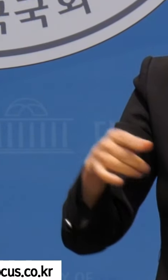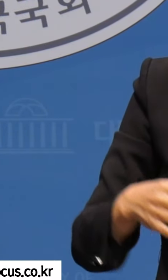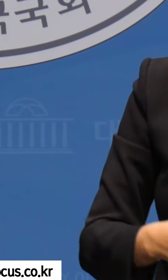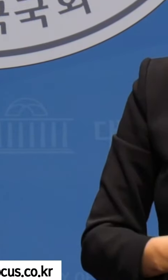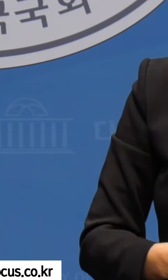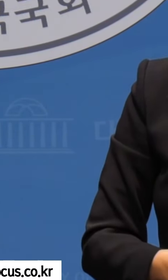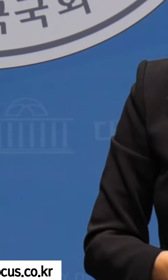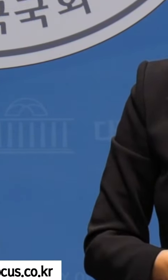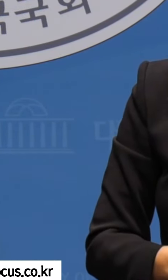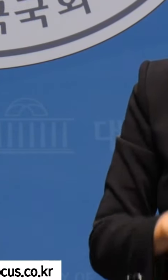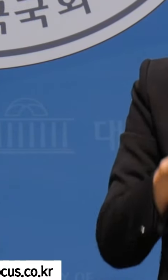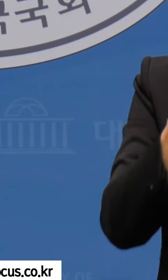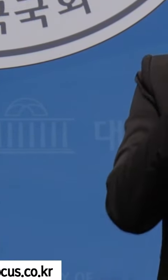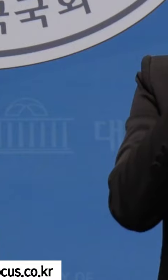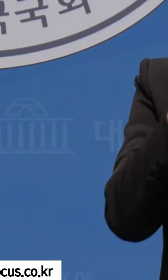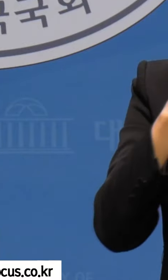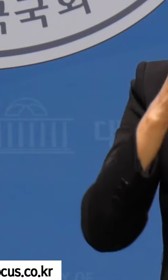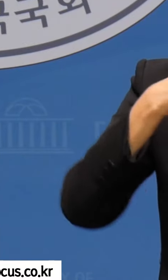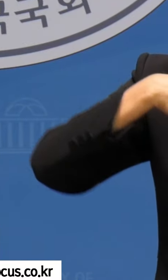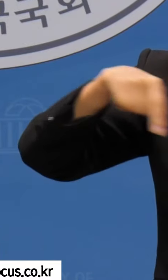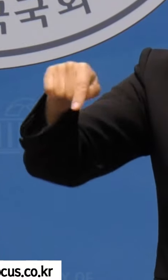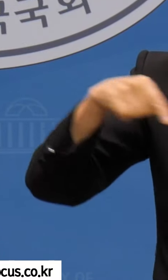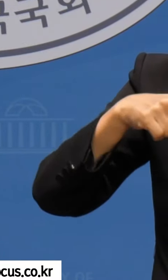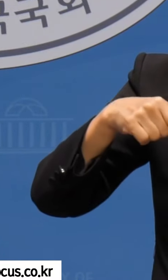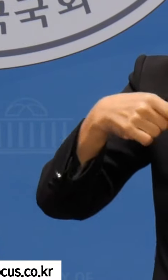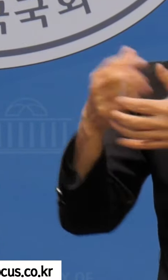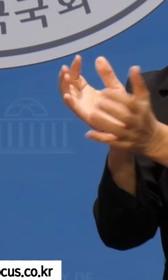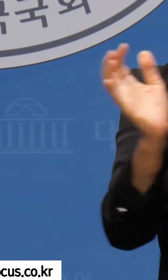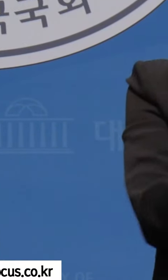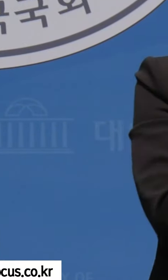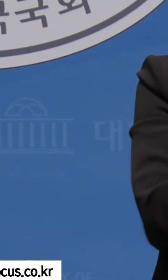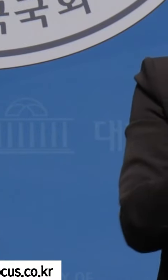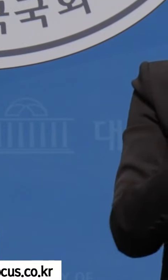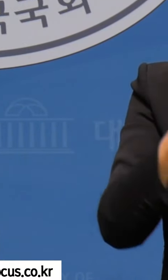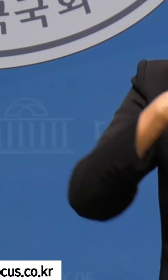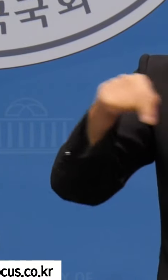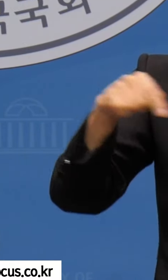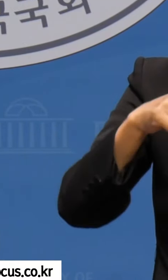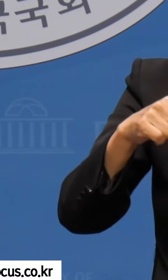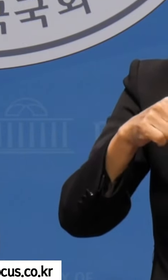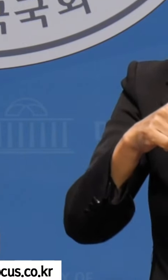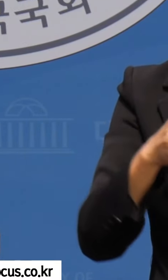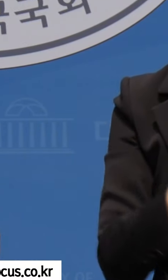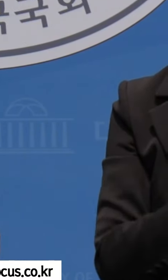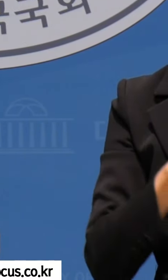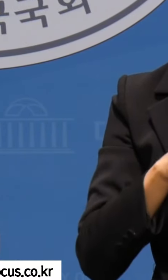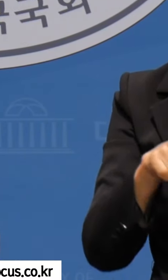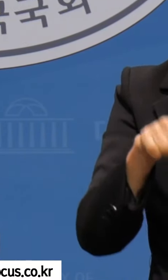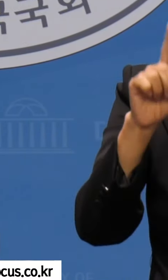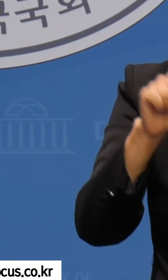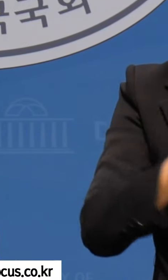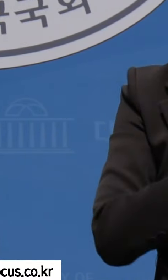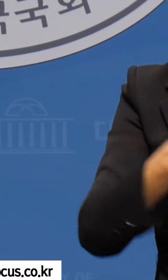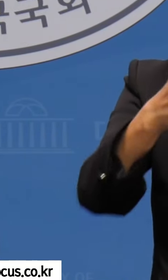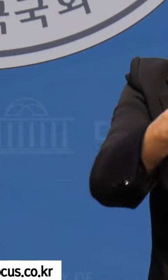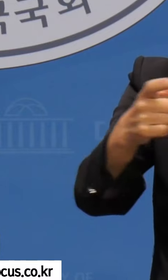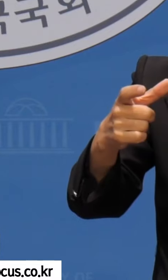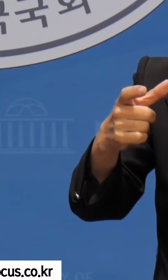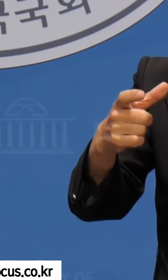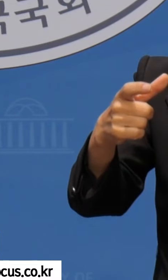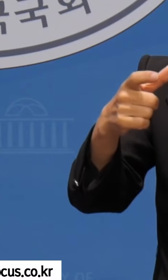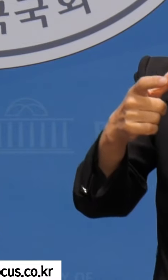주앙 정치부터 개파 정치 줄세우기 정치를 하니 지역구에서도